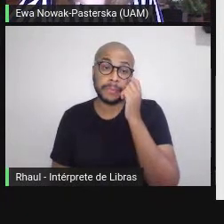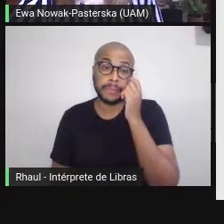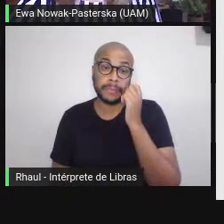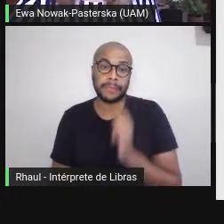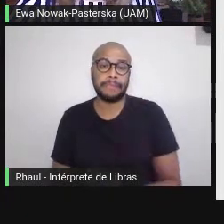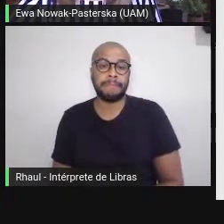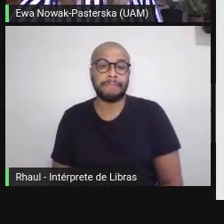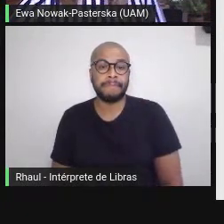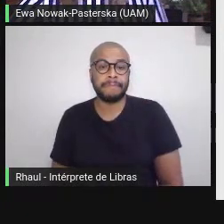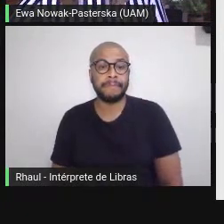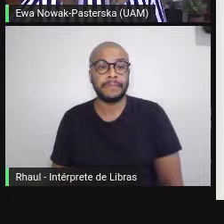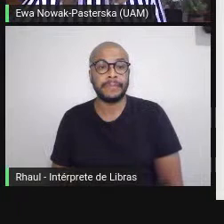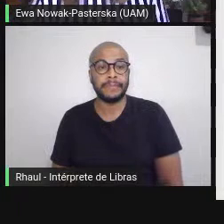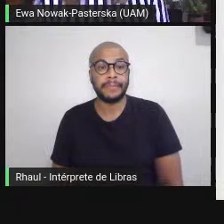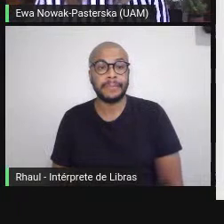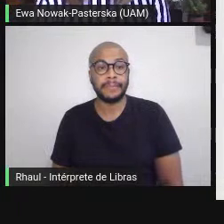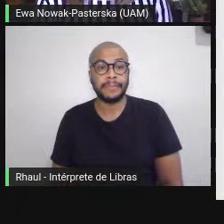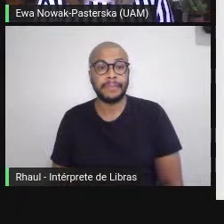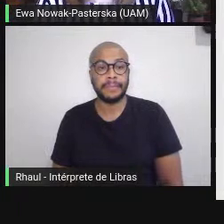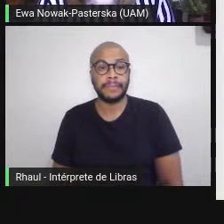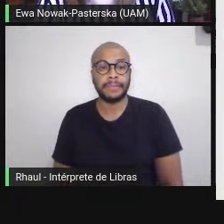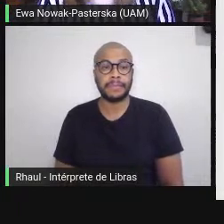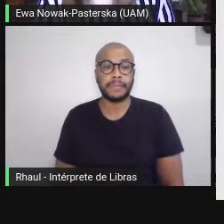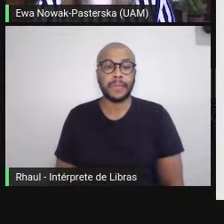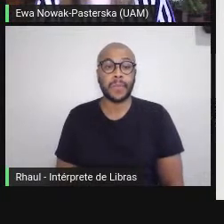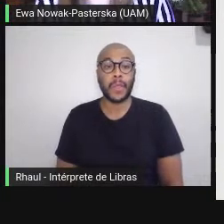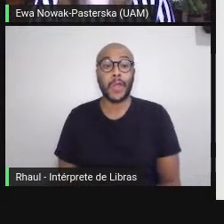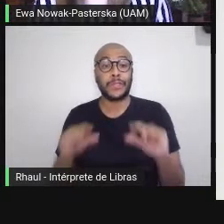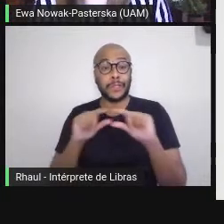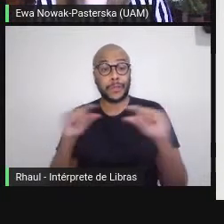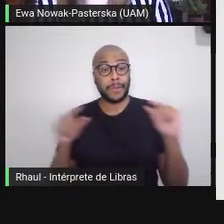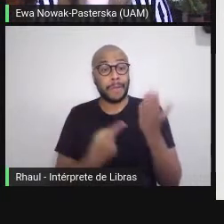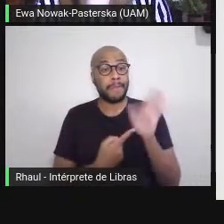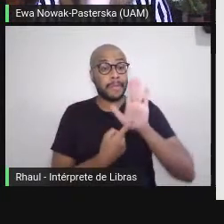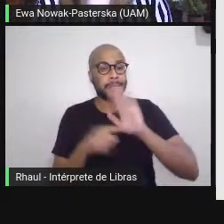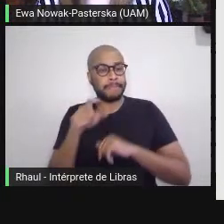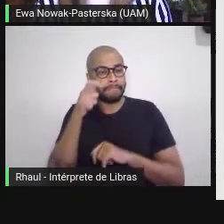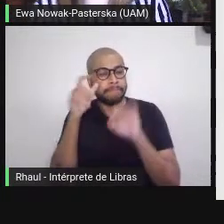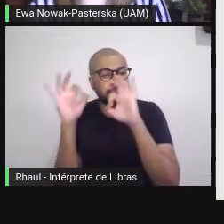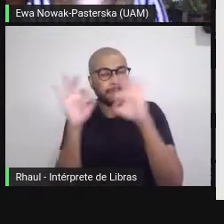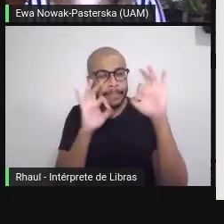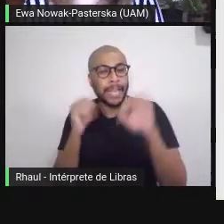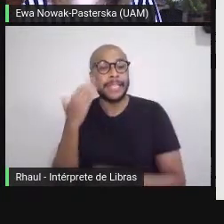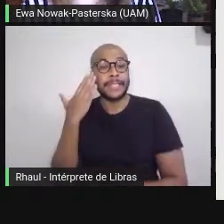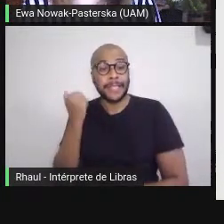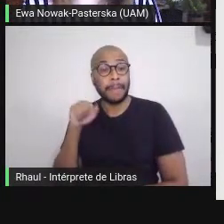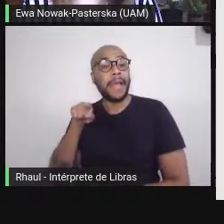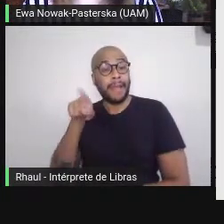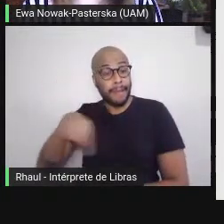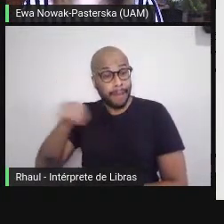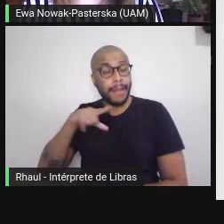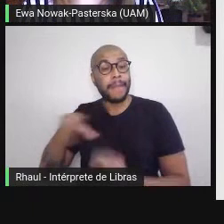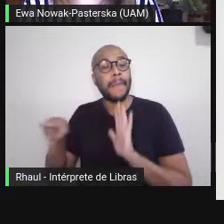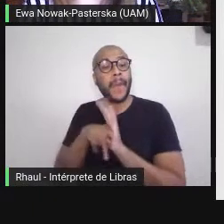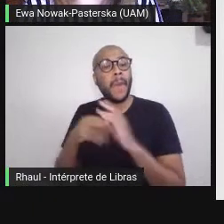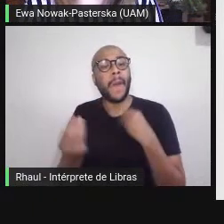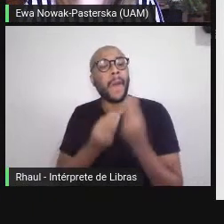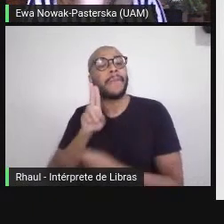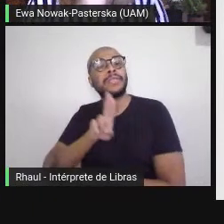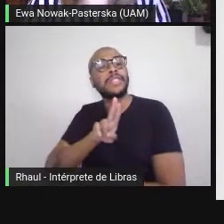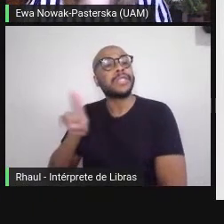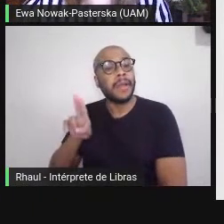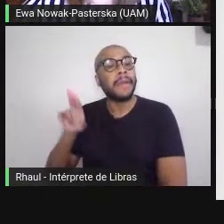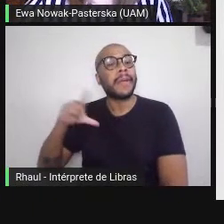deklinują. O sobrenomes que acabei de apresentar, eles derivam dos nomes